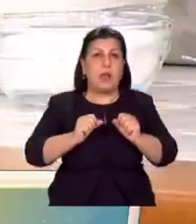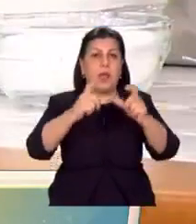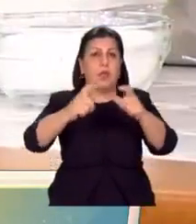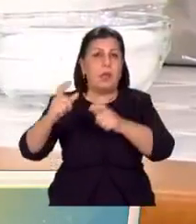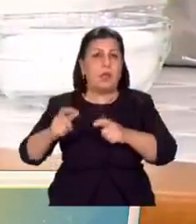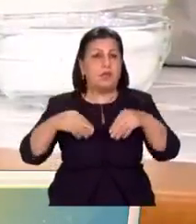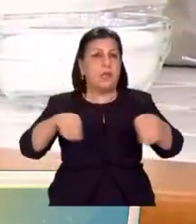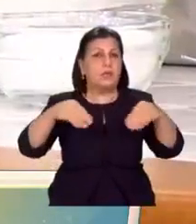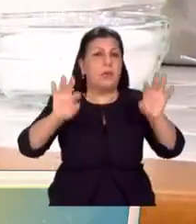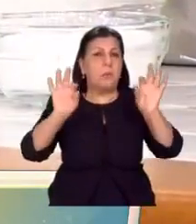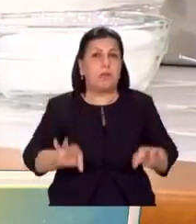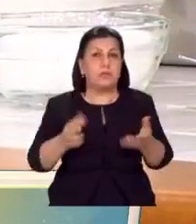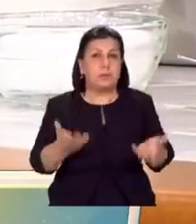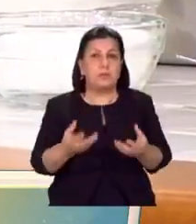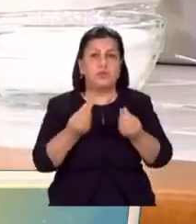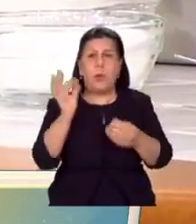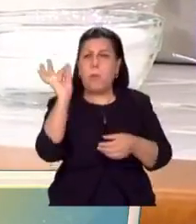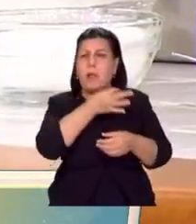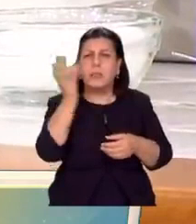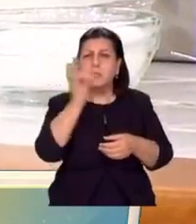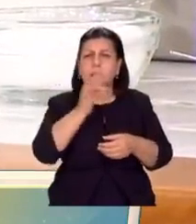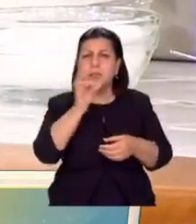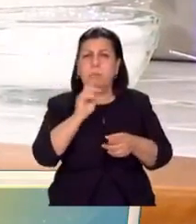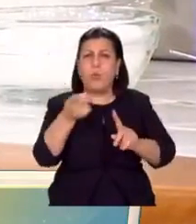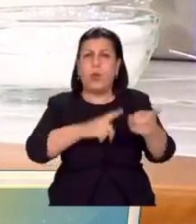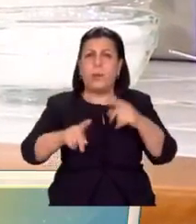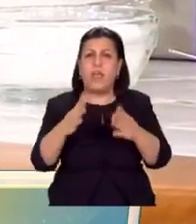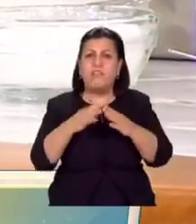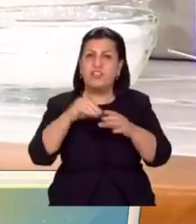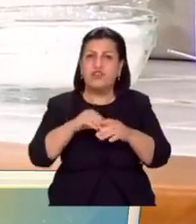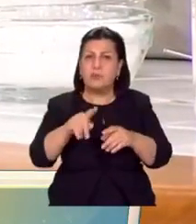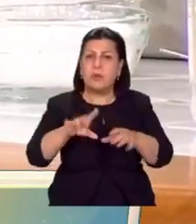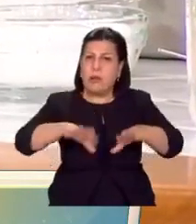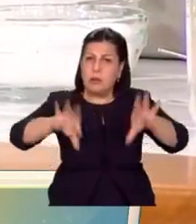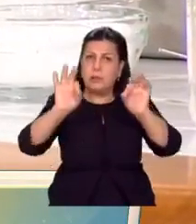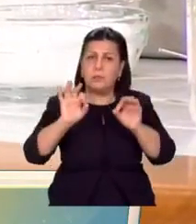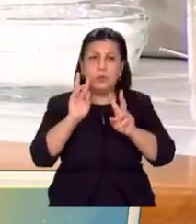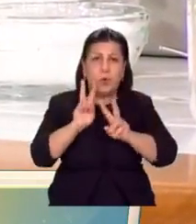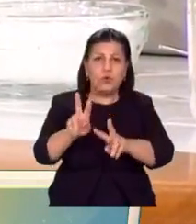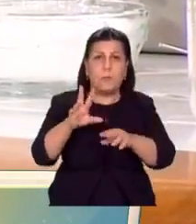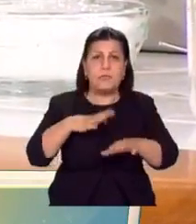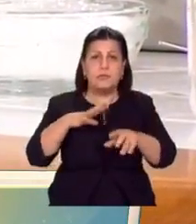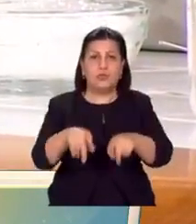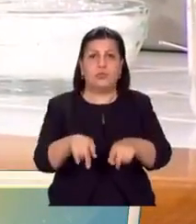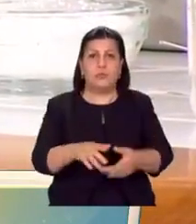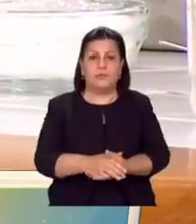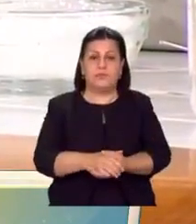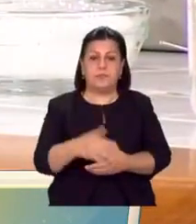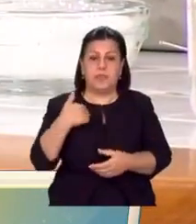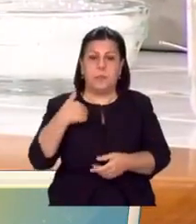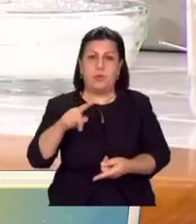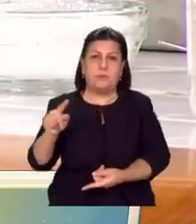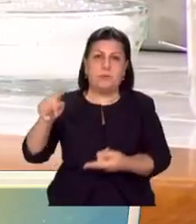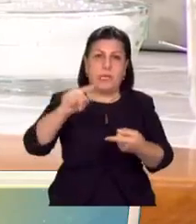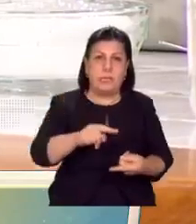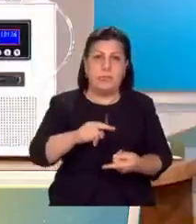her yerde satılmaya başladı aslında çok basit bir yöntem bunu evinize de yapabileceğinizi göstermek istiyorum o yüzden buraya bunu